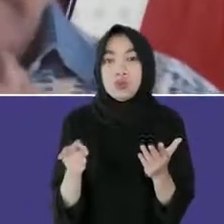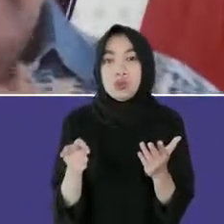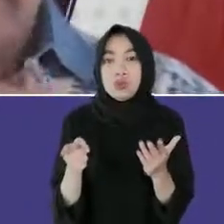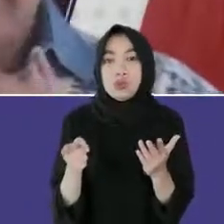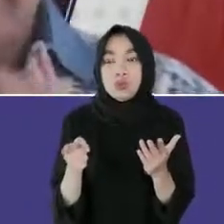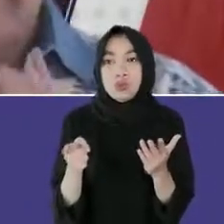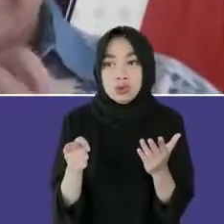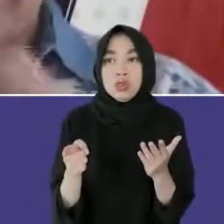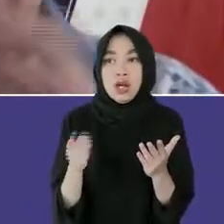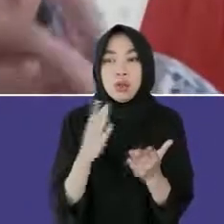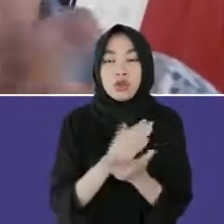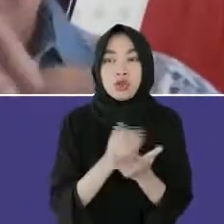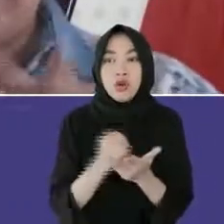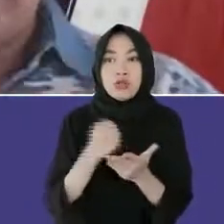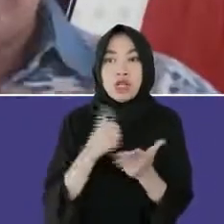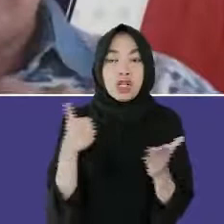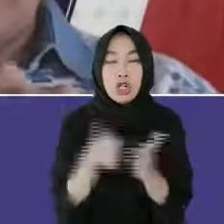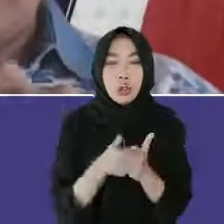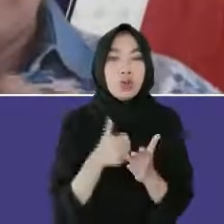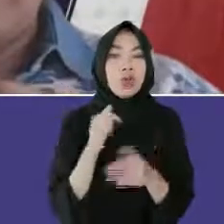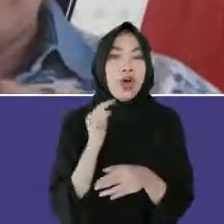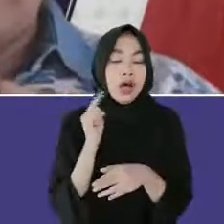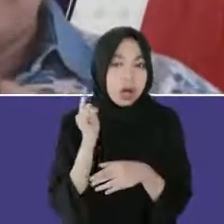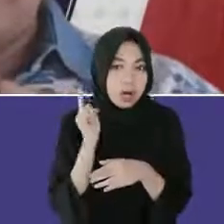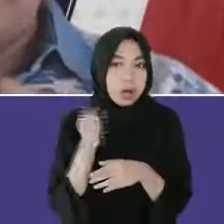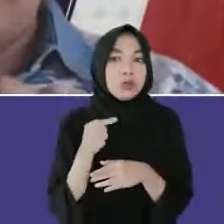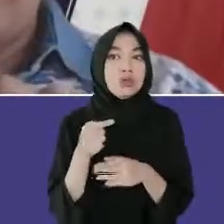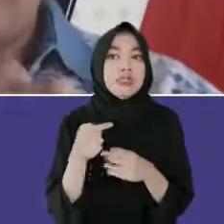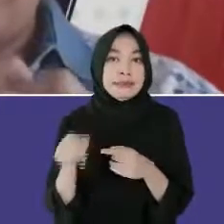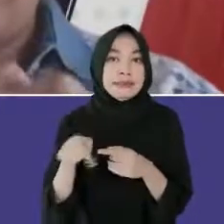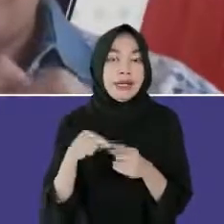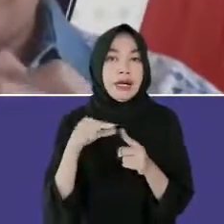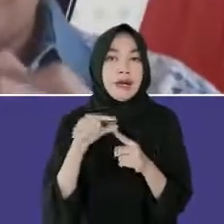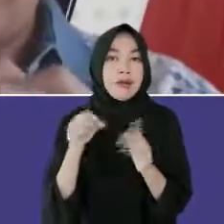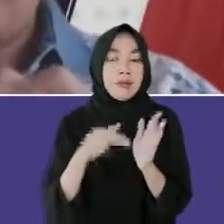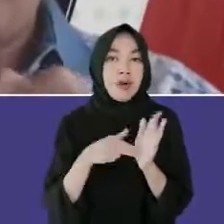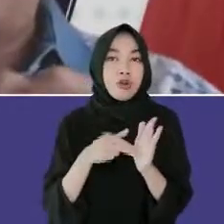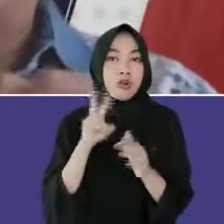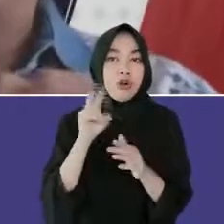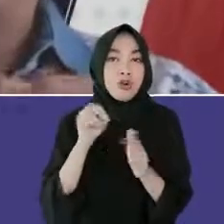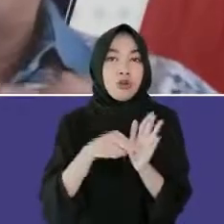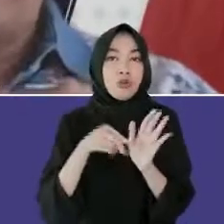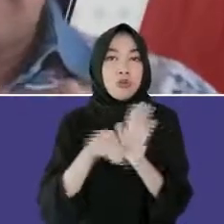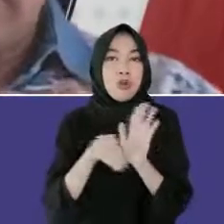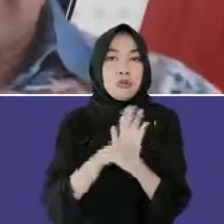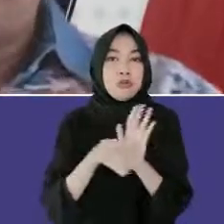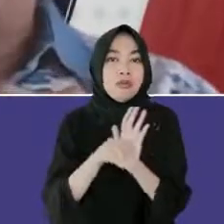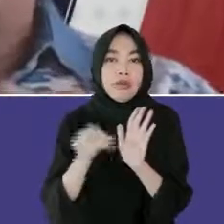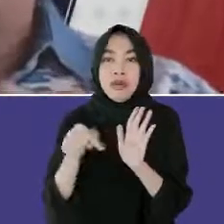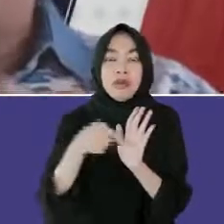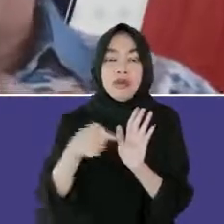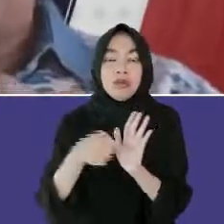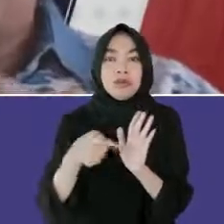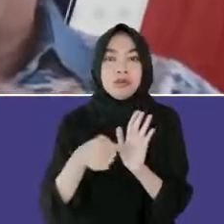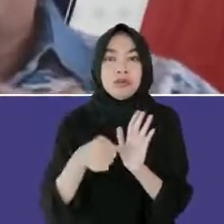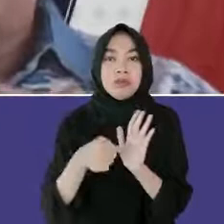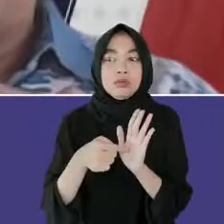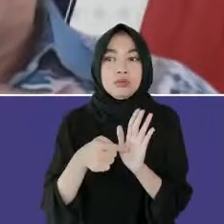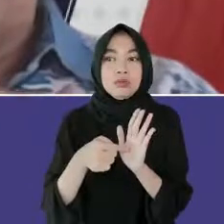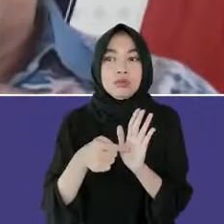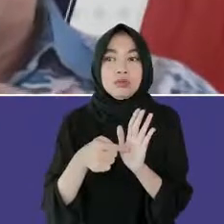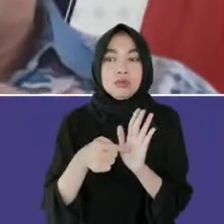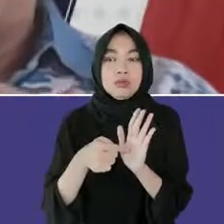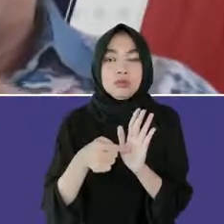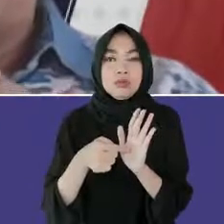taat di dalam protokol kesehatan secara umum dan terutama untuk Pon 2020 itu sendiri Nah untuk konteks